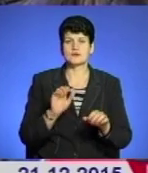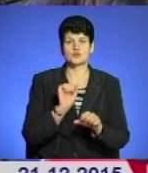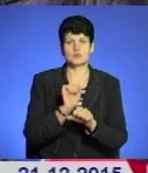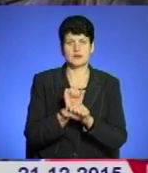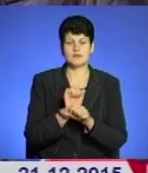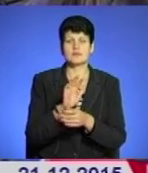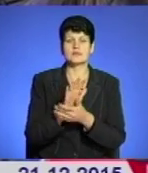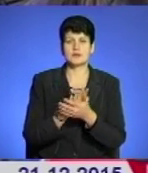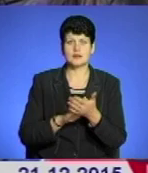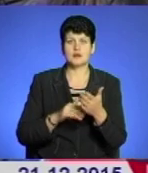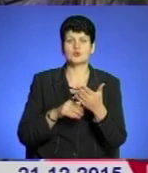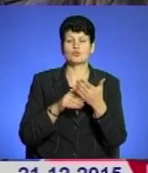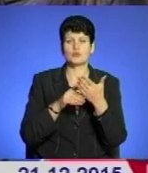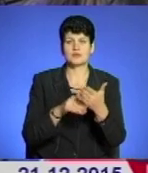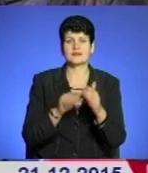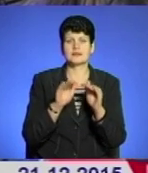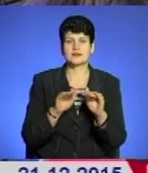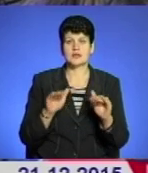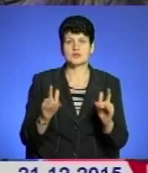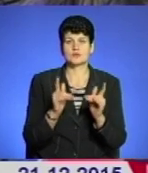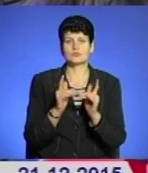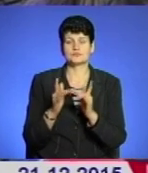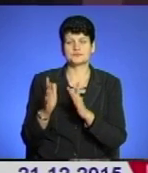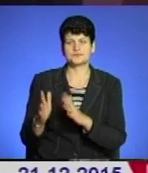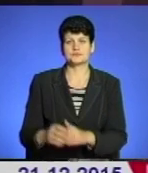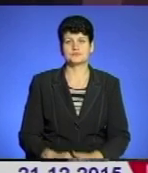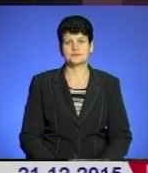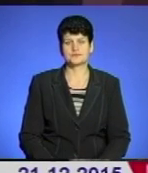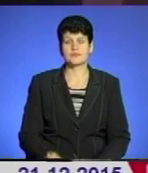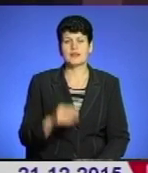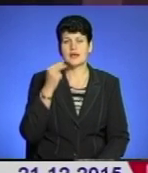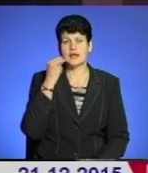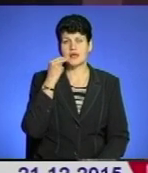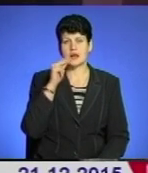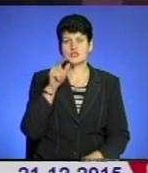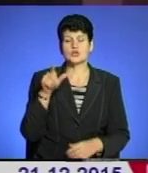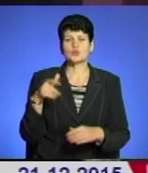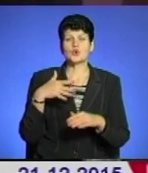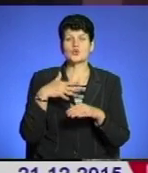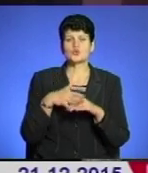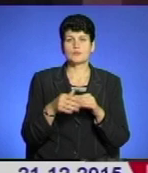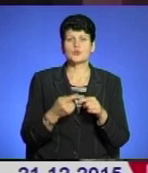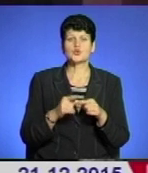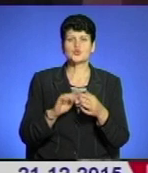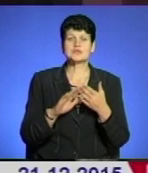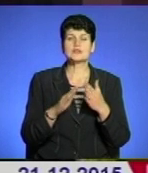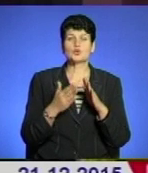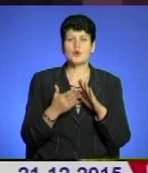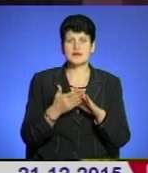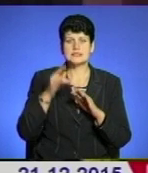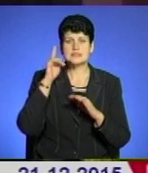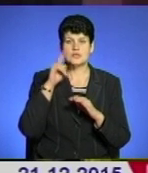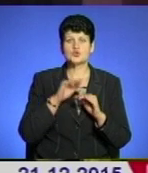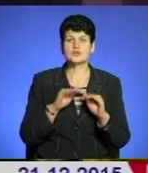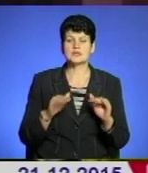й надалі допомагатимуть дитбудинкам та інтернатам. Краще люди розуміють цю ситуацію, знають, що діти